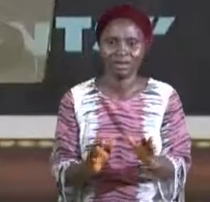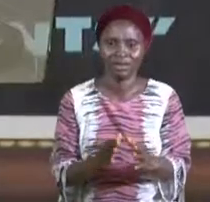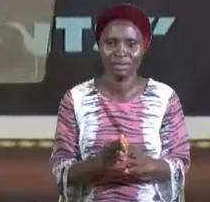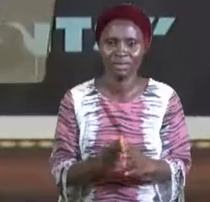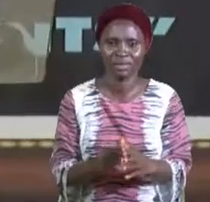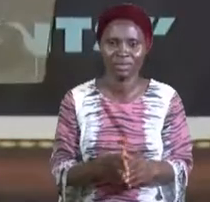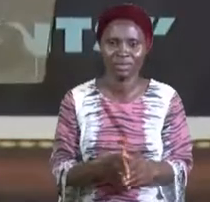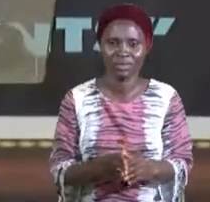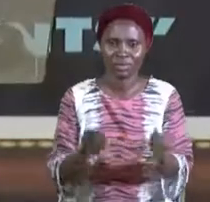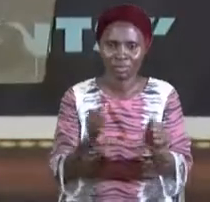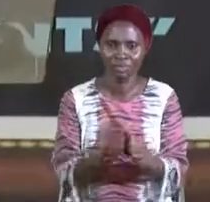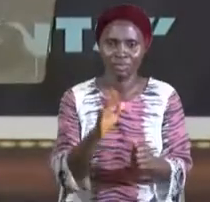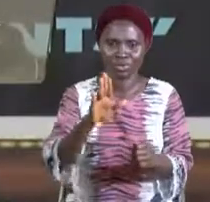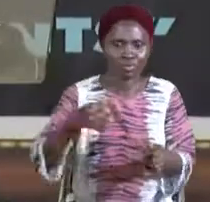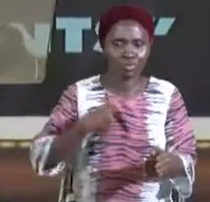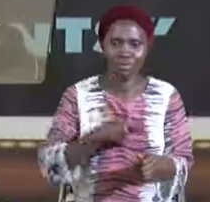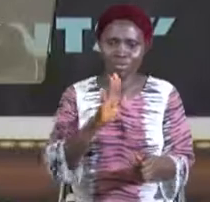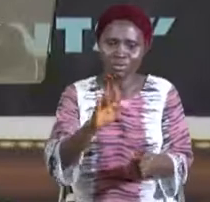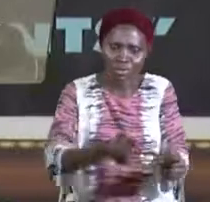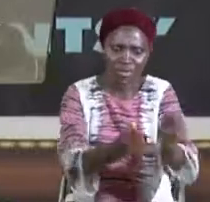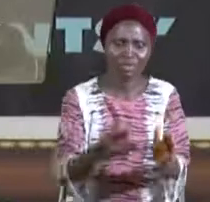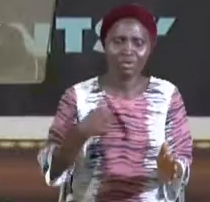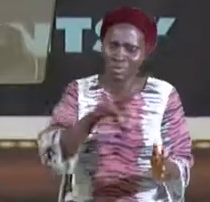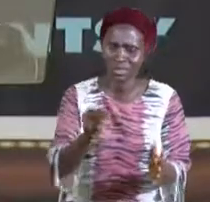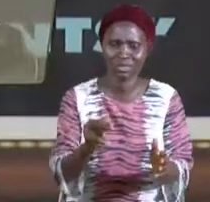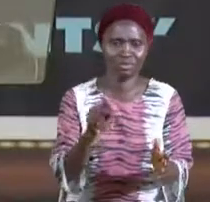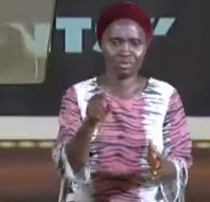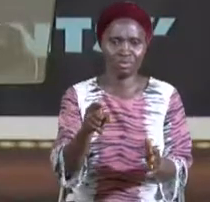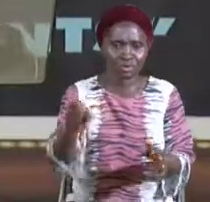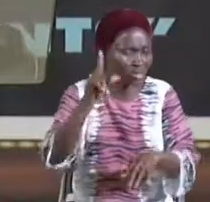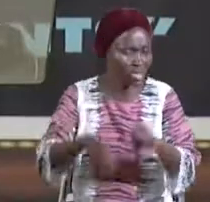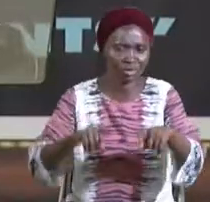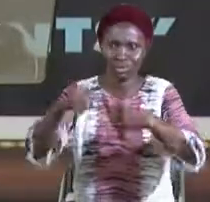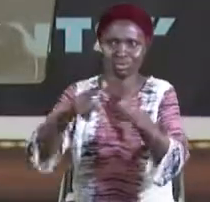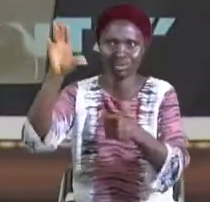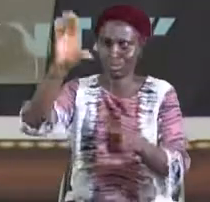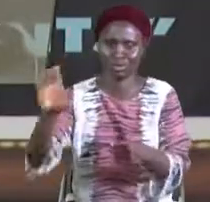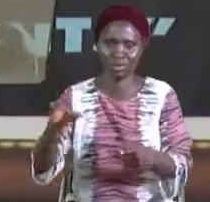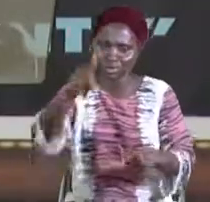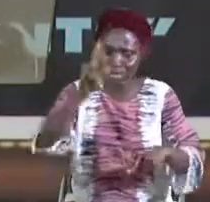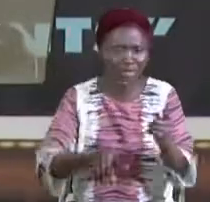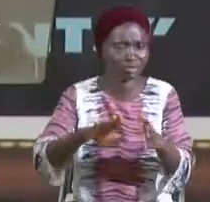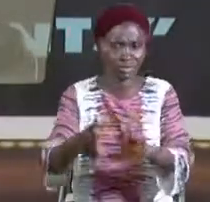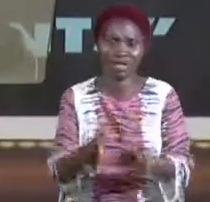12, nous les disciples, nous avons besoin de toi. Tu ne peux pas aller à la croix, tu ne peux pas mourir.